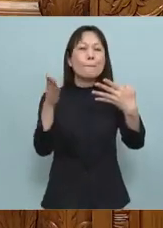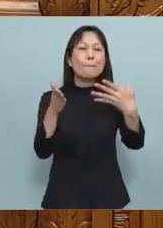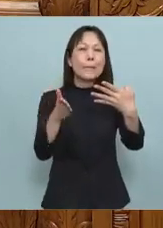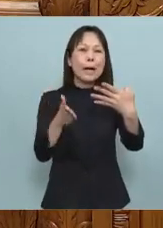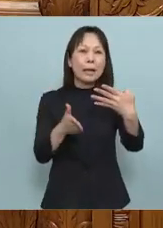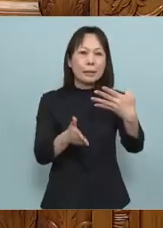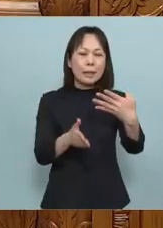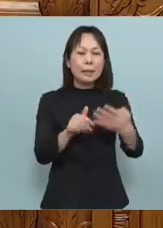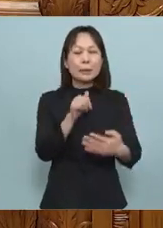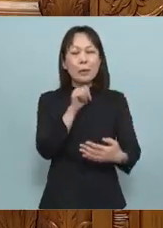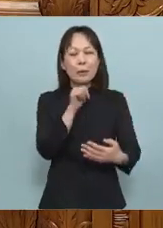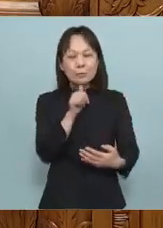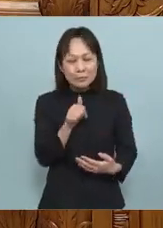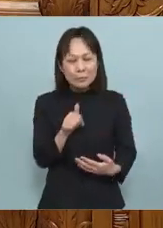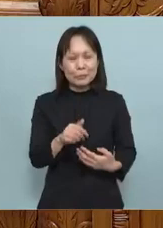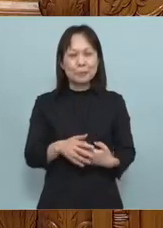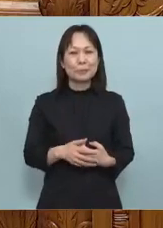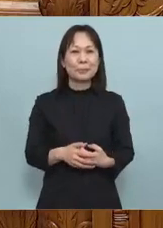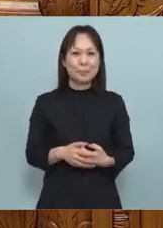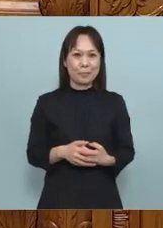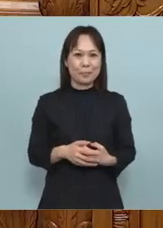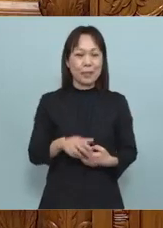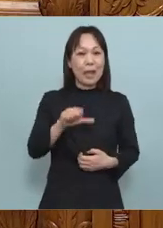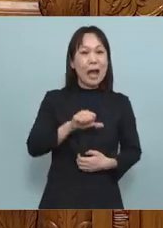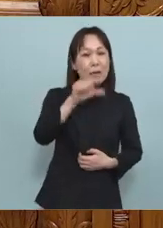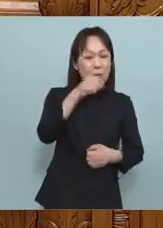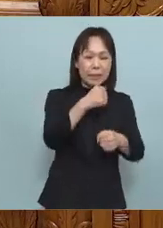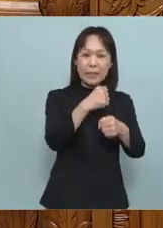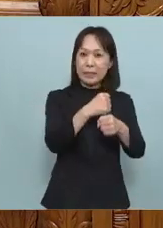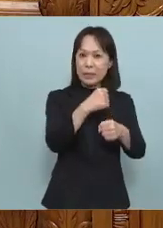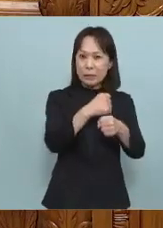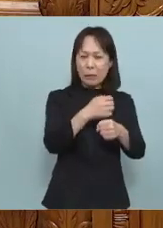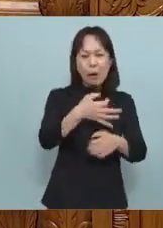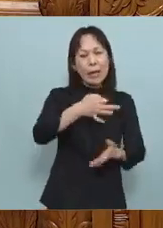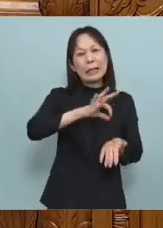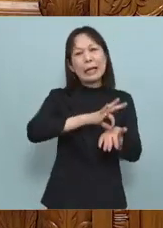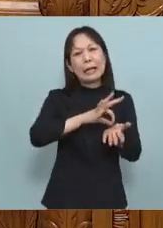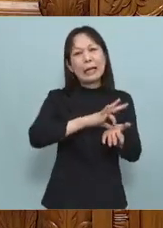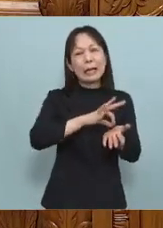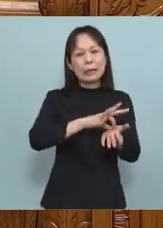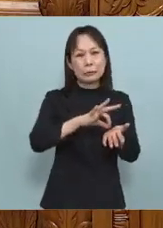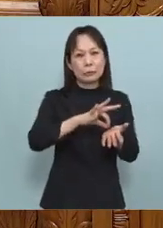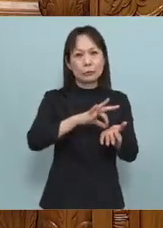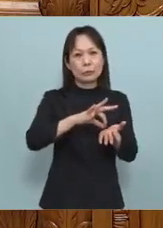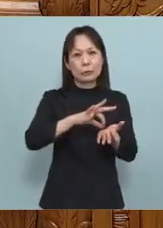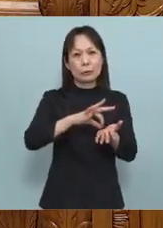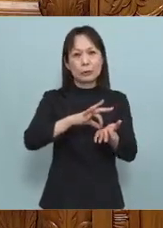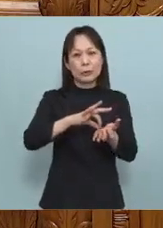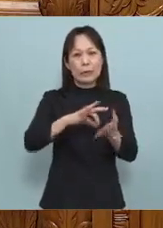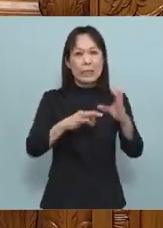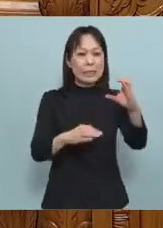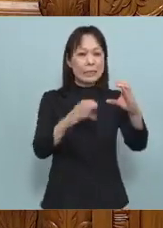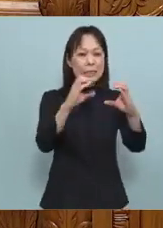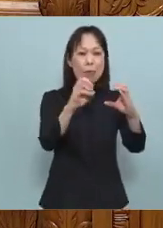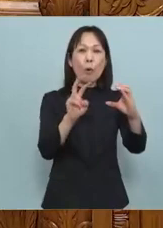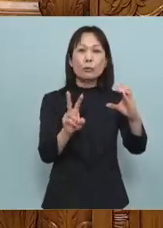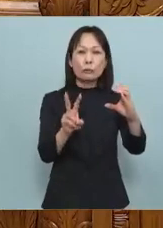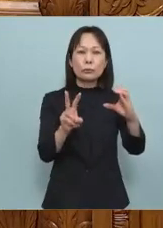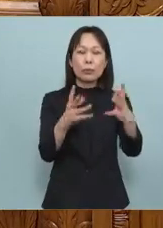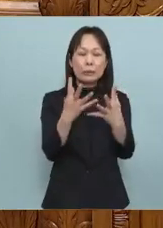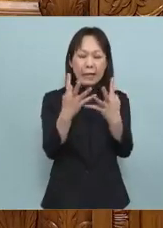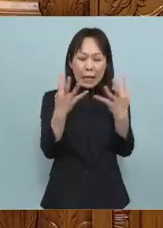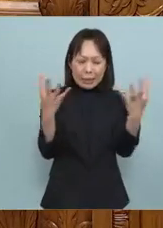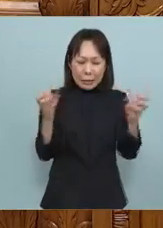ークの試算です。しかもアンモニア製造は高コストです。わざわざ CO2 を大量に排出